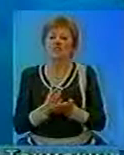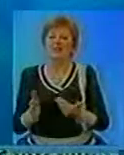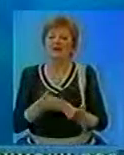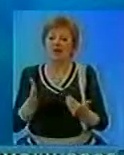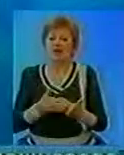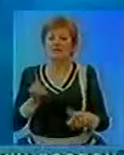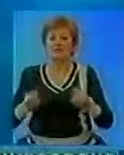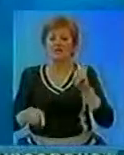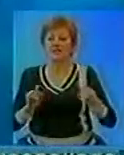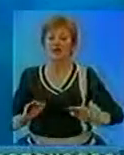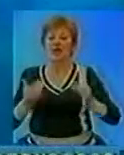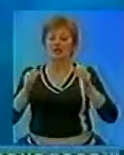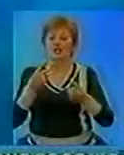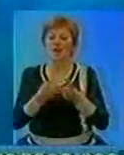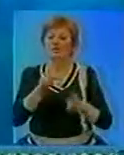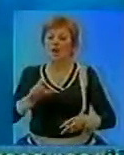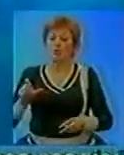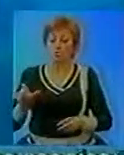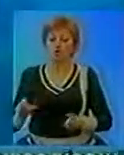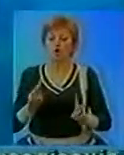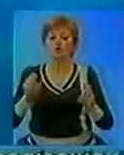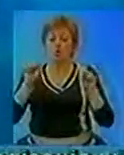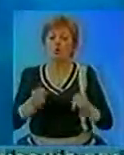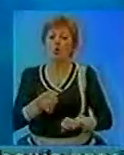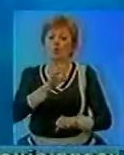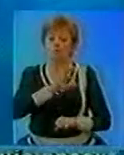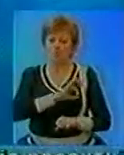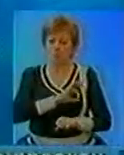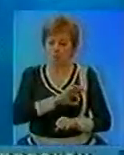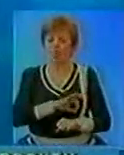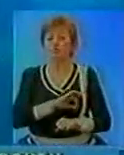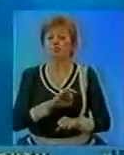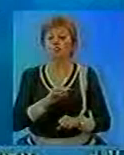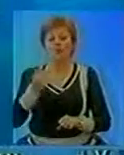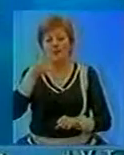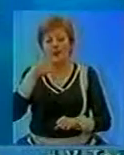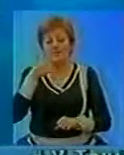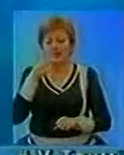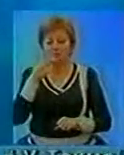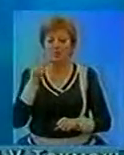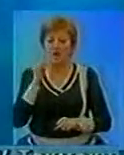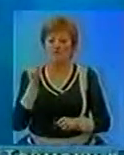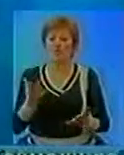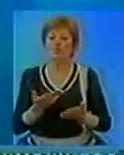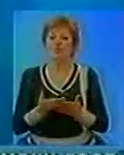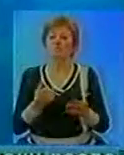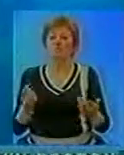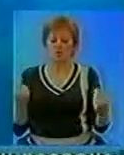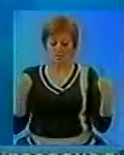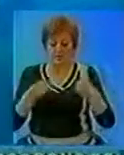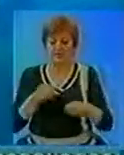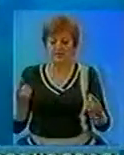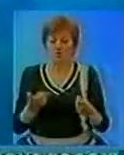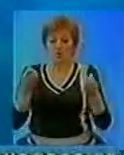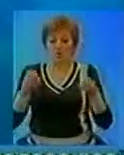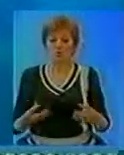некоторых категорий заключенных, которые смогут пользоваться мобильными телефонами, носить гражданскую одежду, иметь при